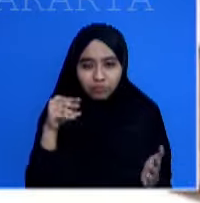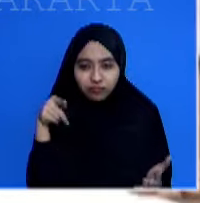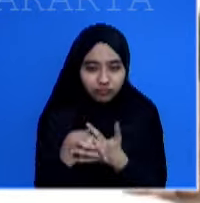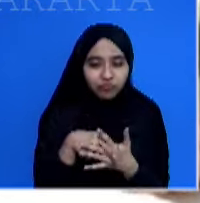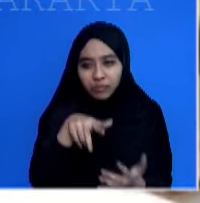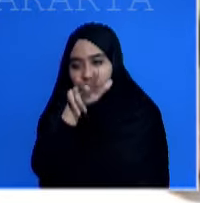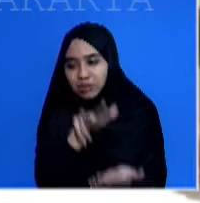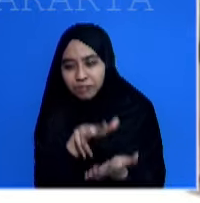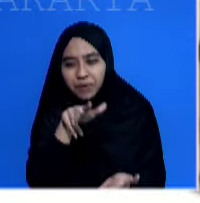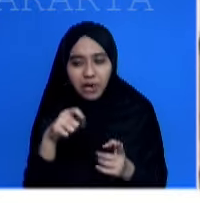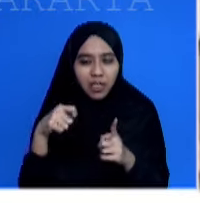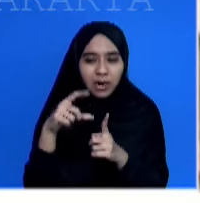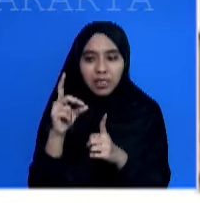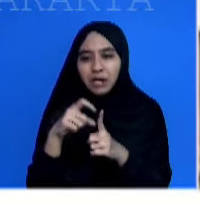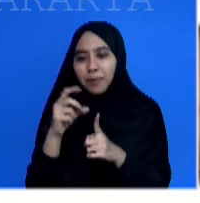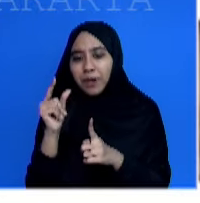Kota Yogyakarta periode